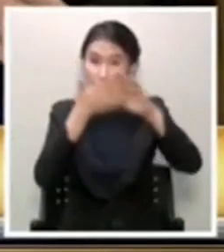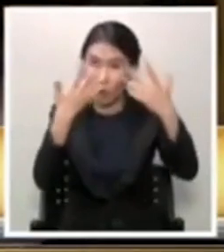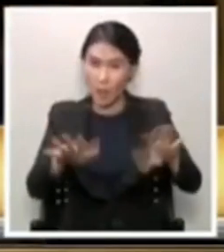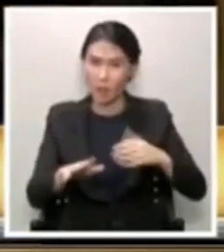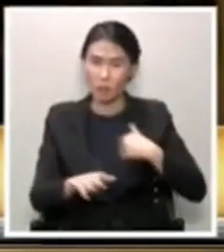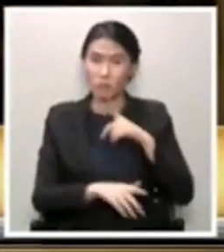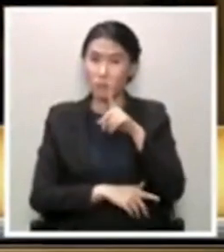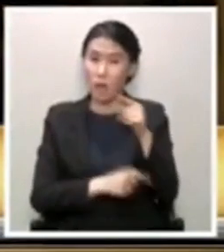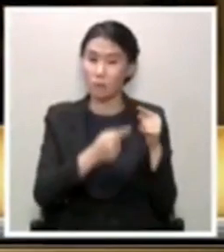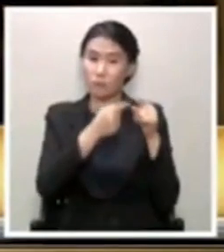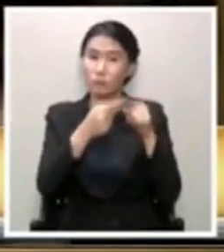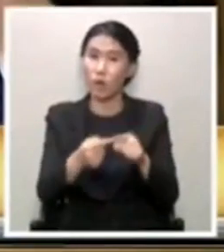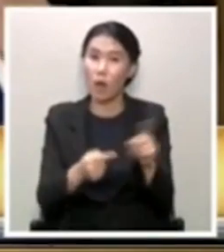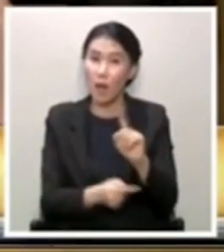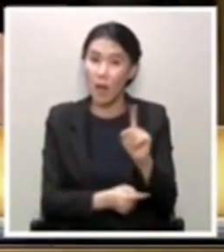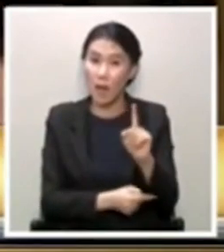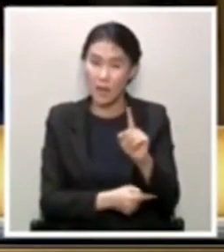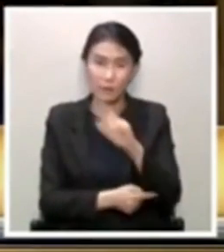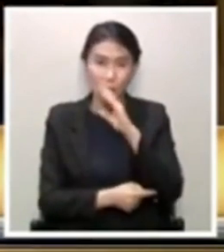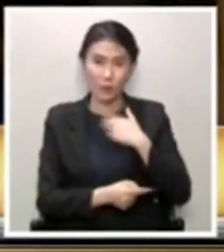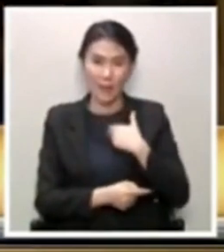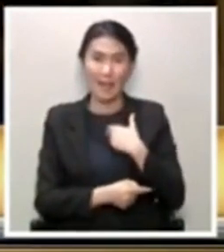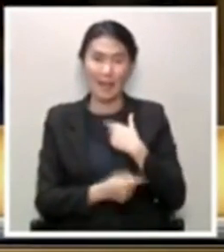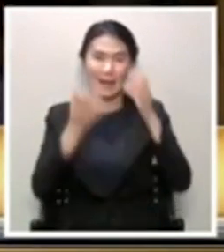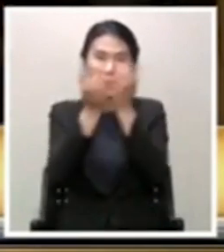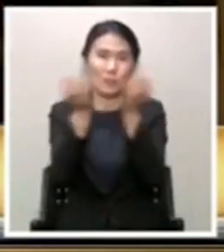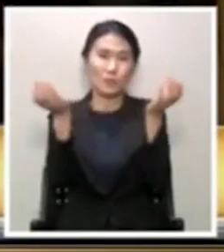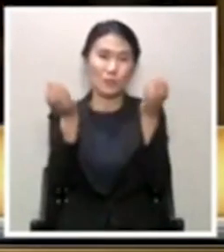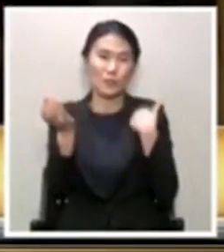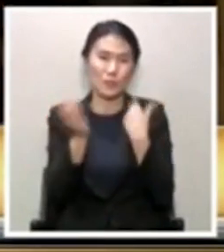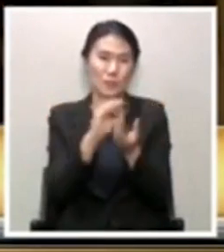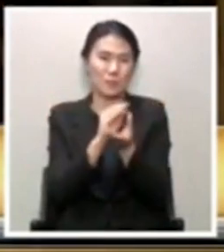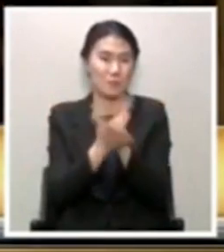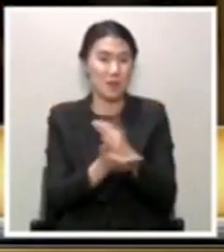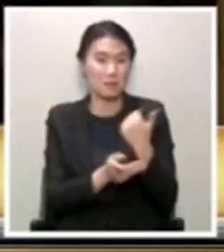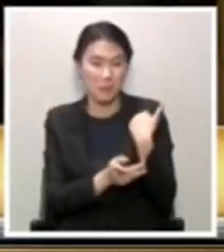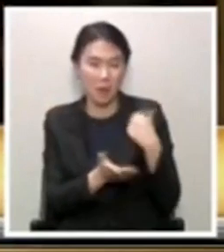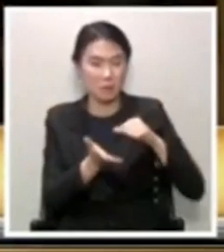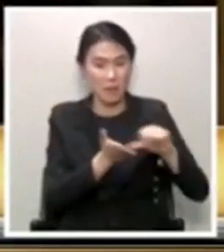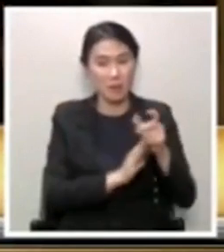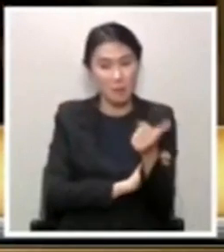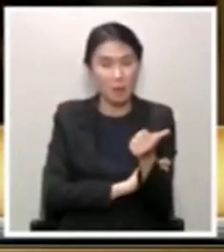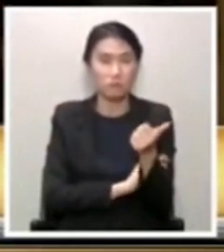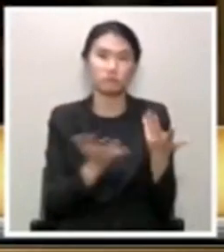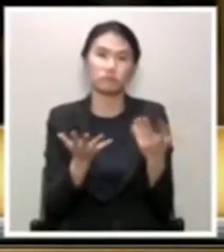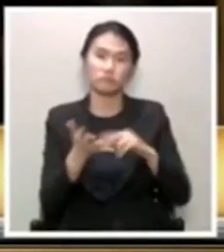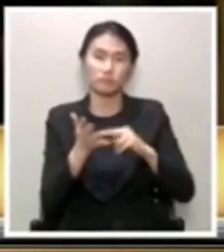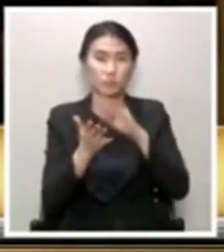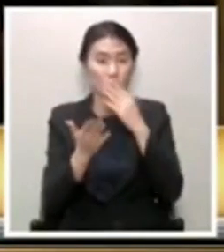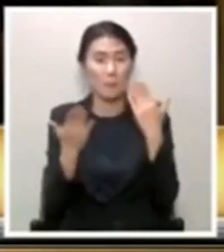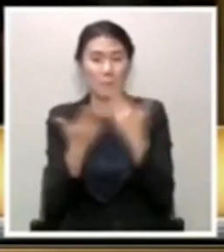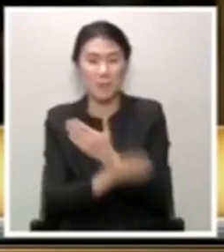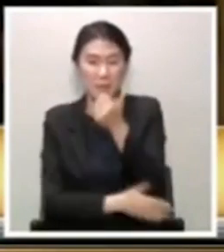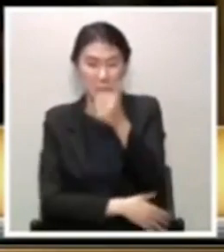ไปได้นานแค่ไหนเมื่อรัฐธรรมนูญบังเกิดขึ้นมาแล้วมันจะมีโอกาสเปลี่ยนได้ไหม แก้ได้ไหมหรือในท้ายที่สุดเปลี่ยนไม่ได้แก้ไ